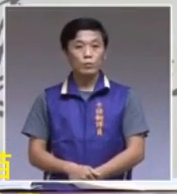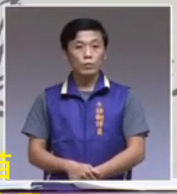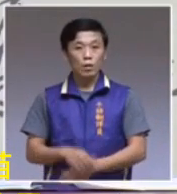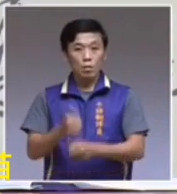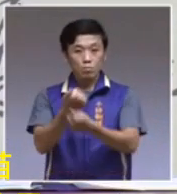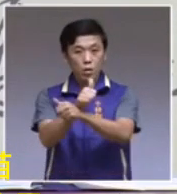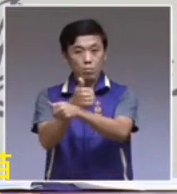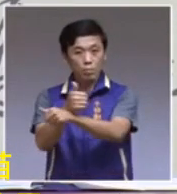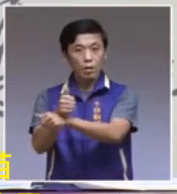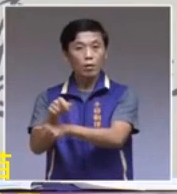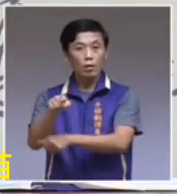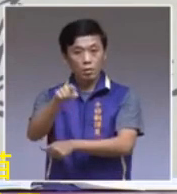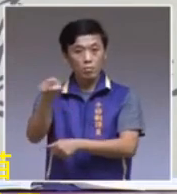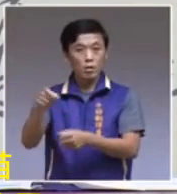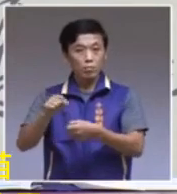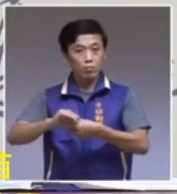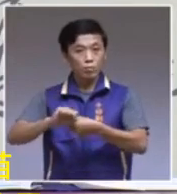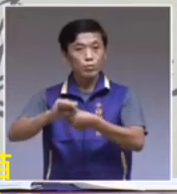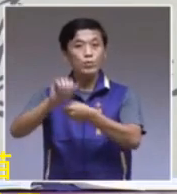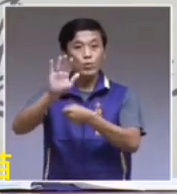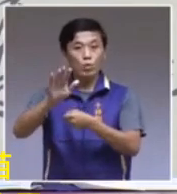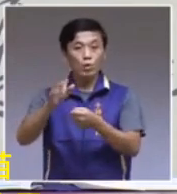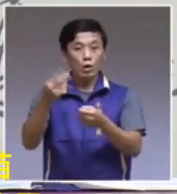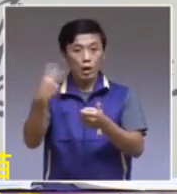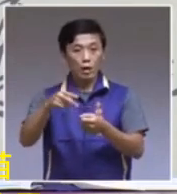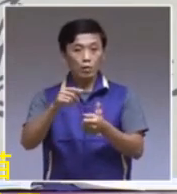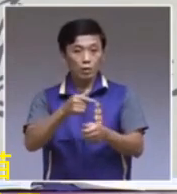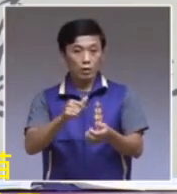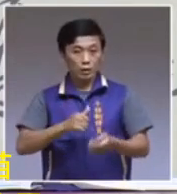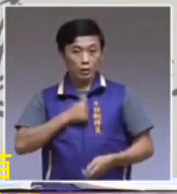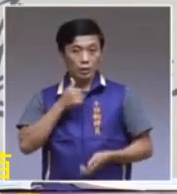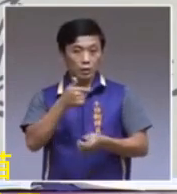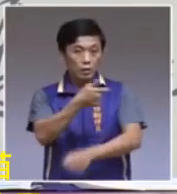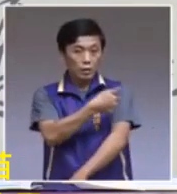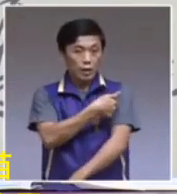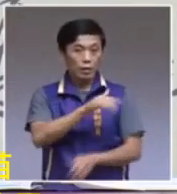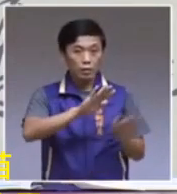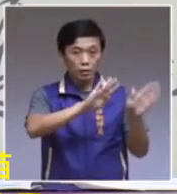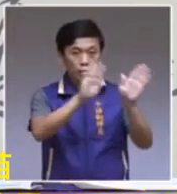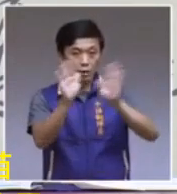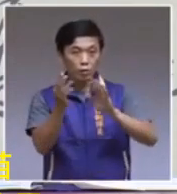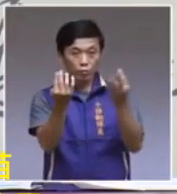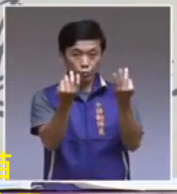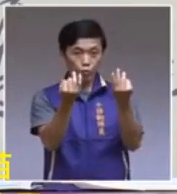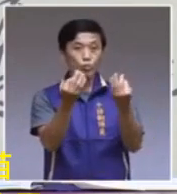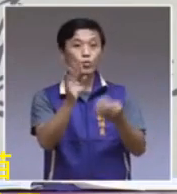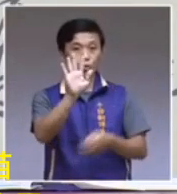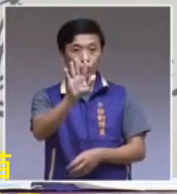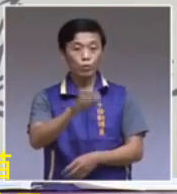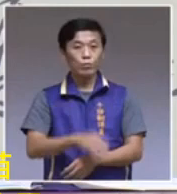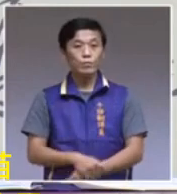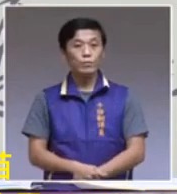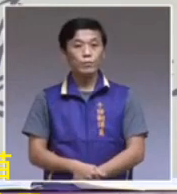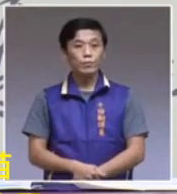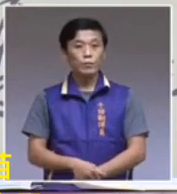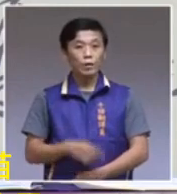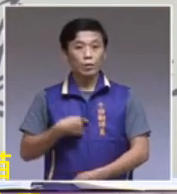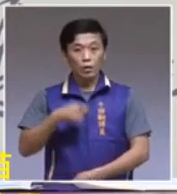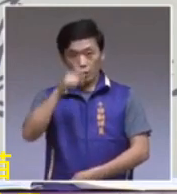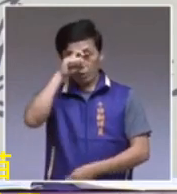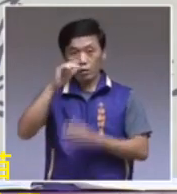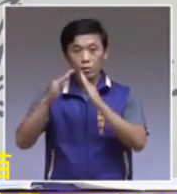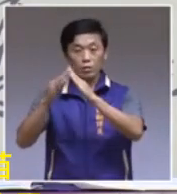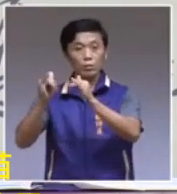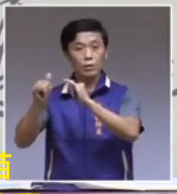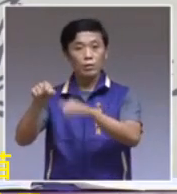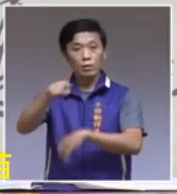验还有临床的数字。那这个部分我想还是要拜托我们市民朋友这